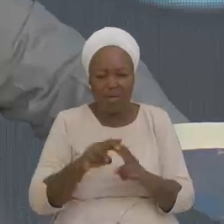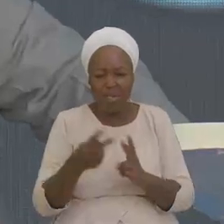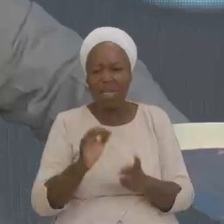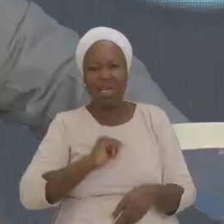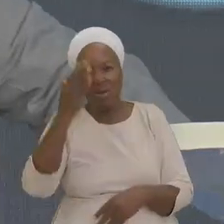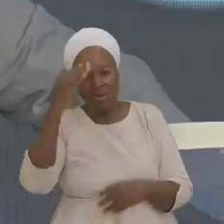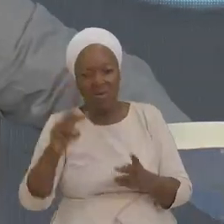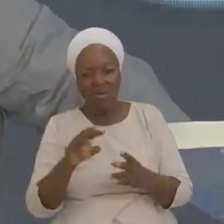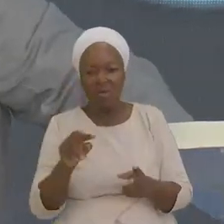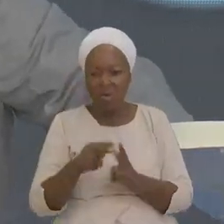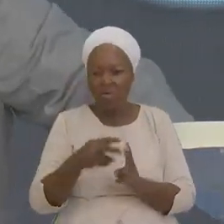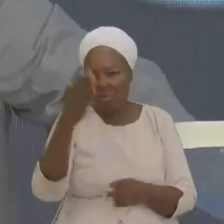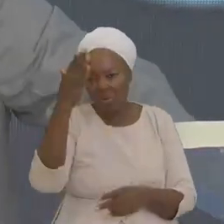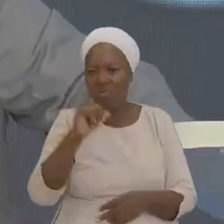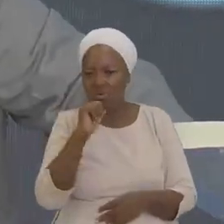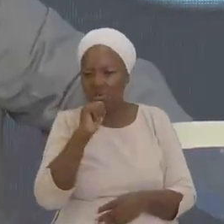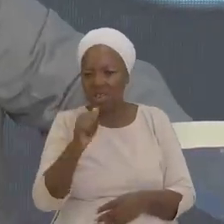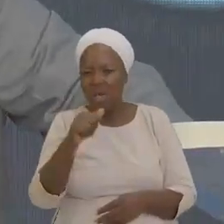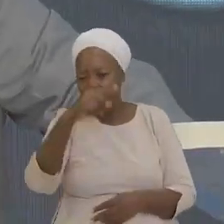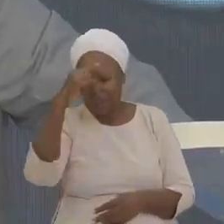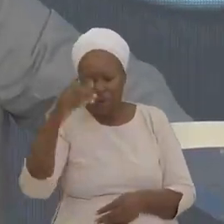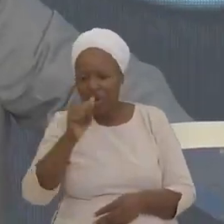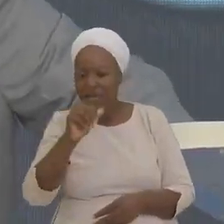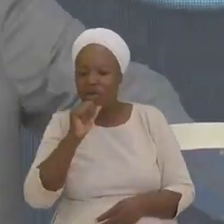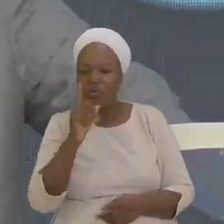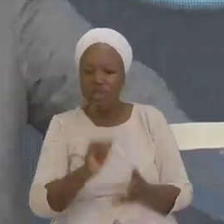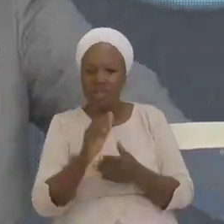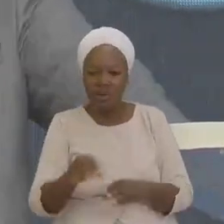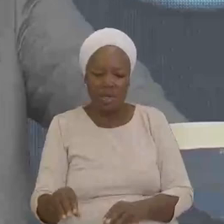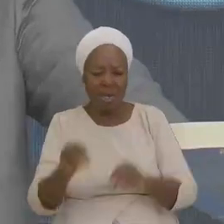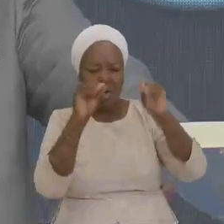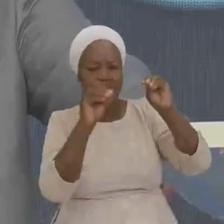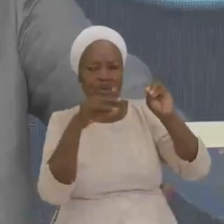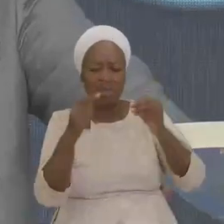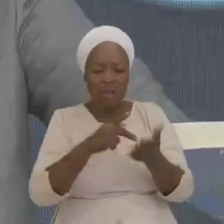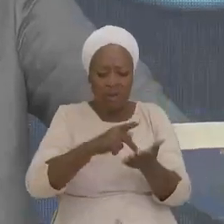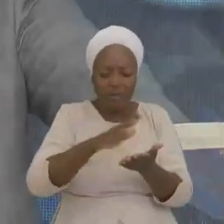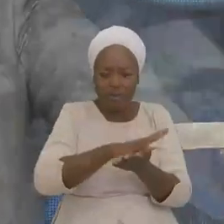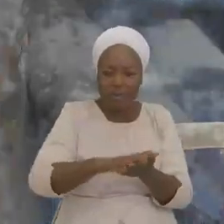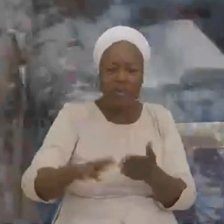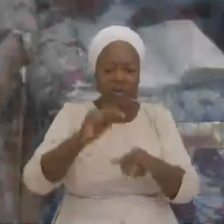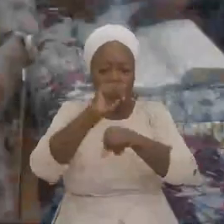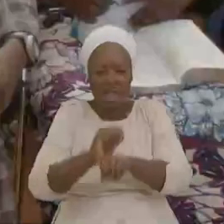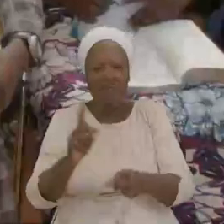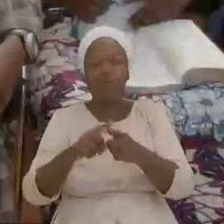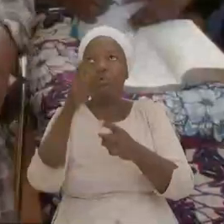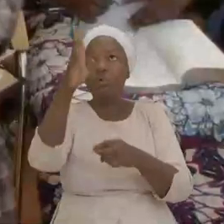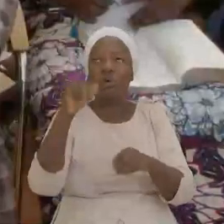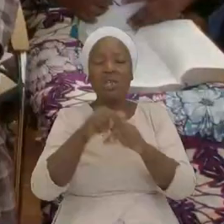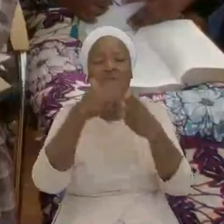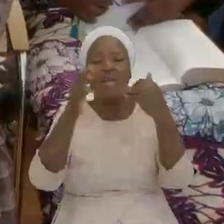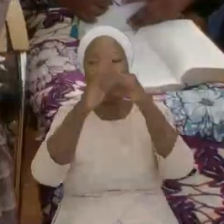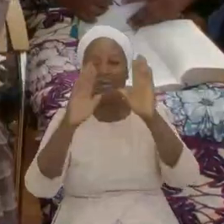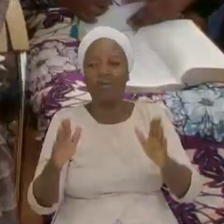Peu importe que je le sache ou pas, parce que ce n'est pas moi qui va enlever le temple pur